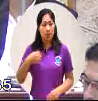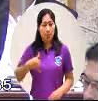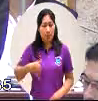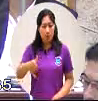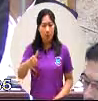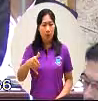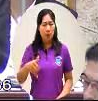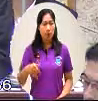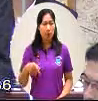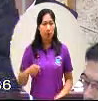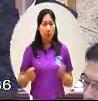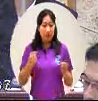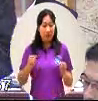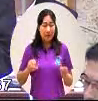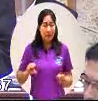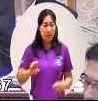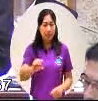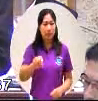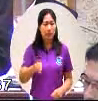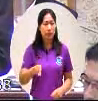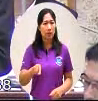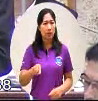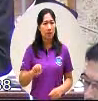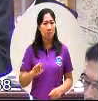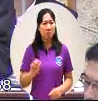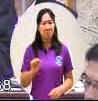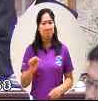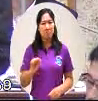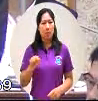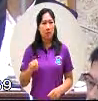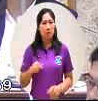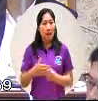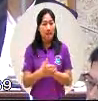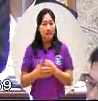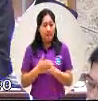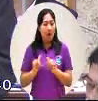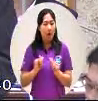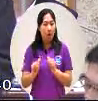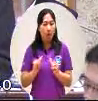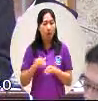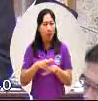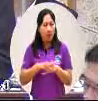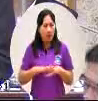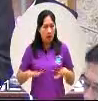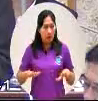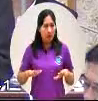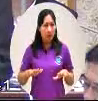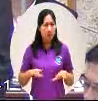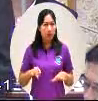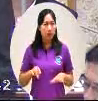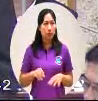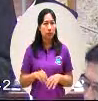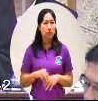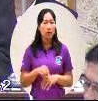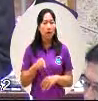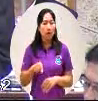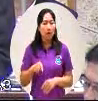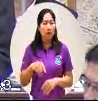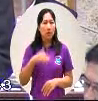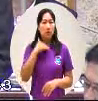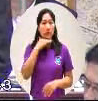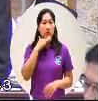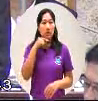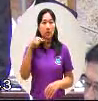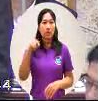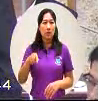说还是确保我们的市民的安全哈，所以是等他这个整个路弄好，五里埔到。那么现在弄好以后，我们那